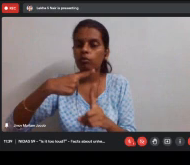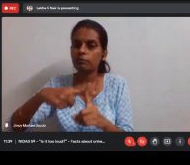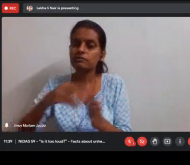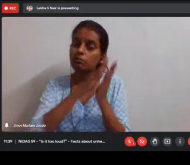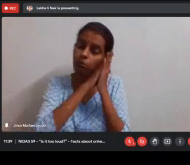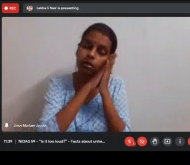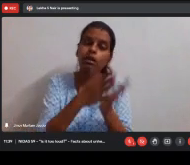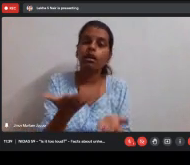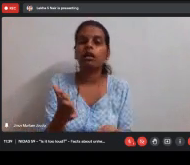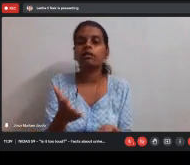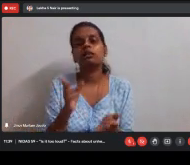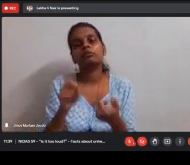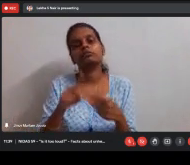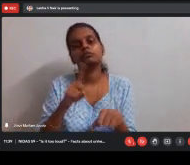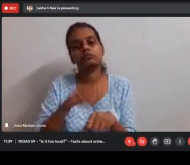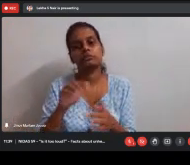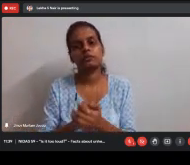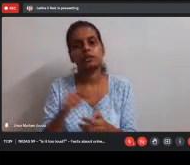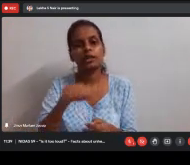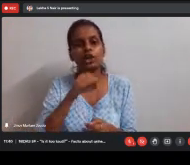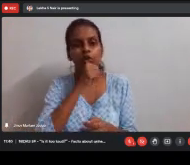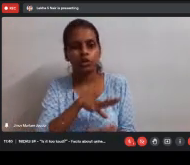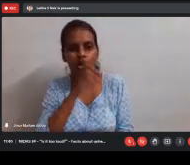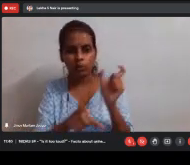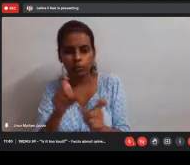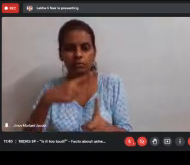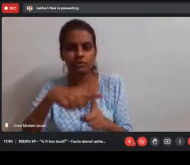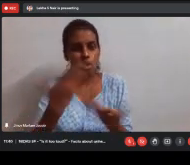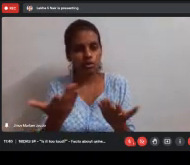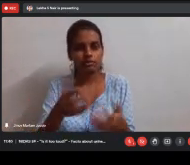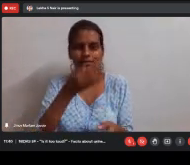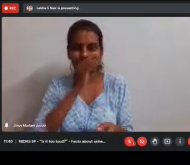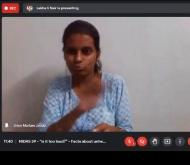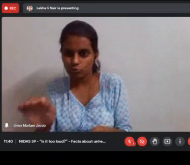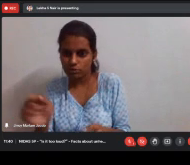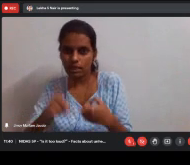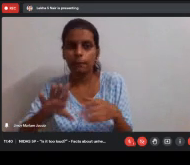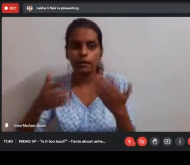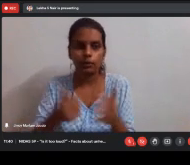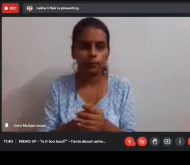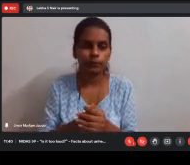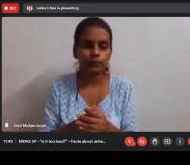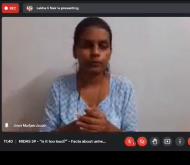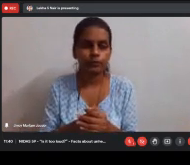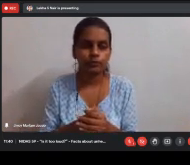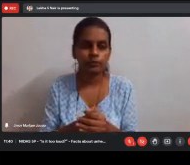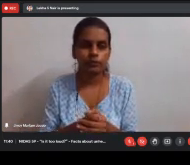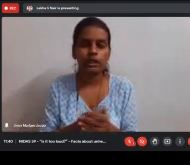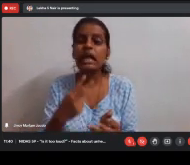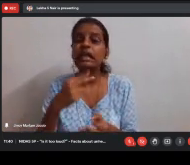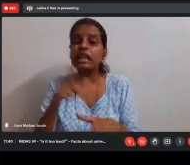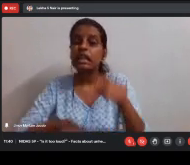രോഗപ്രതിരോധ ശക്തി കുറയ്ക്കുക, പിന്നെ സ്ലീപ്പ് ഡിസ്റ്റർബൻസസ്, അത് ഒന്നുകിൽ ഉറക്കം ഇല്ലായ്മയിലോട്ട്